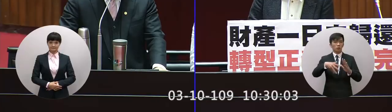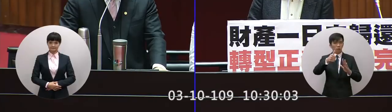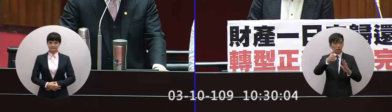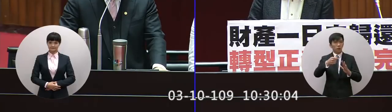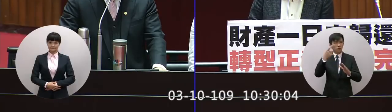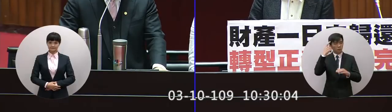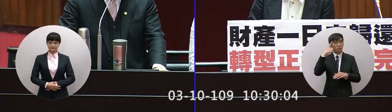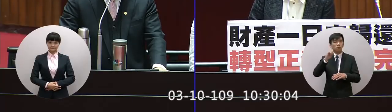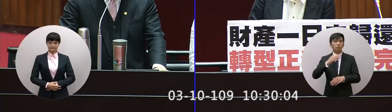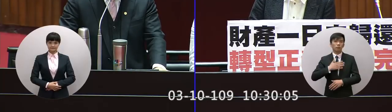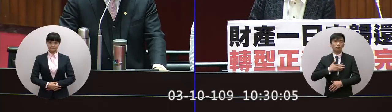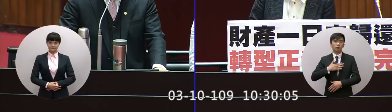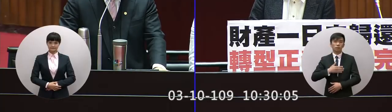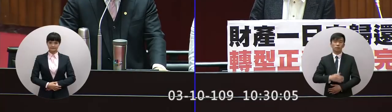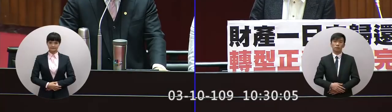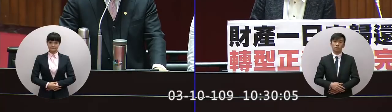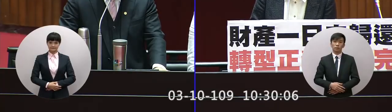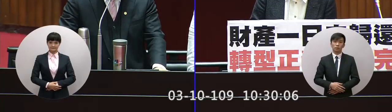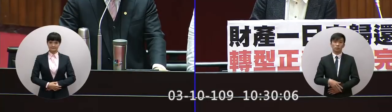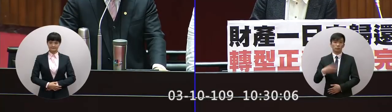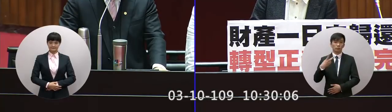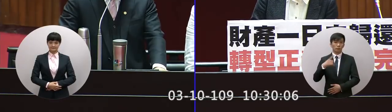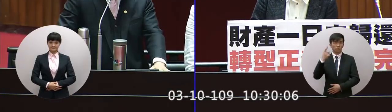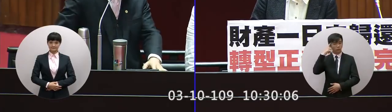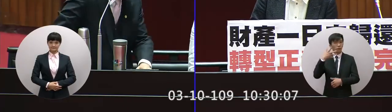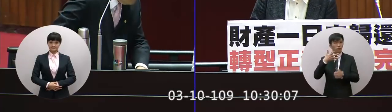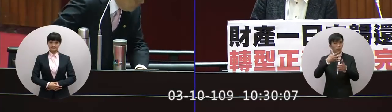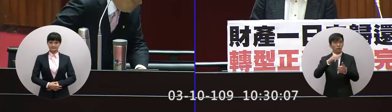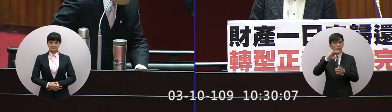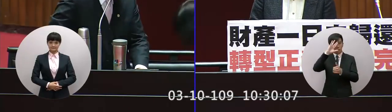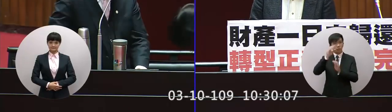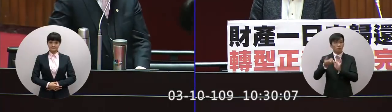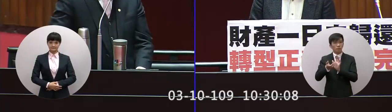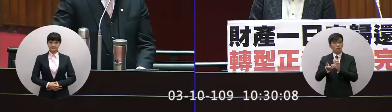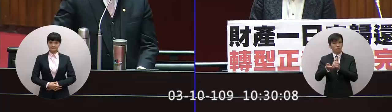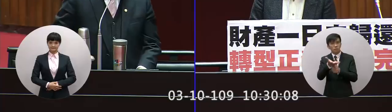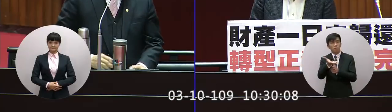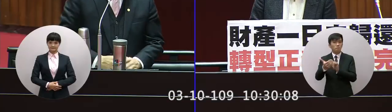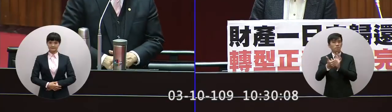态度了。那再来我想要请问的是疫情的问题。